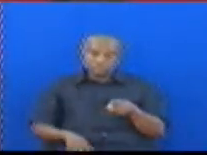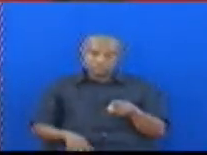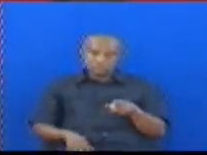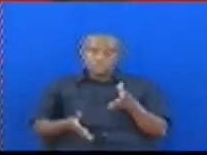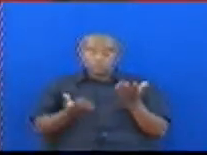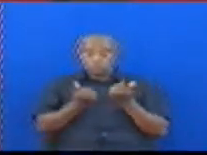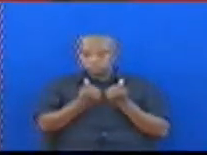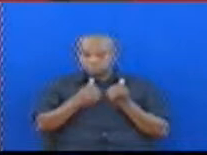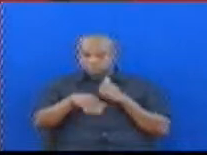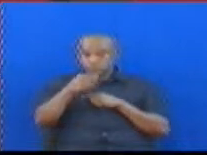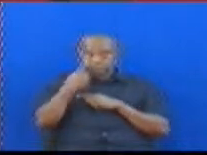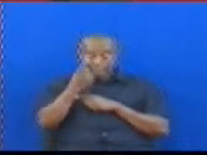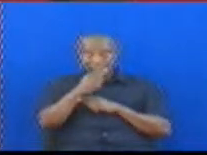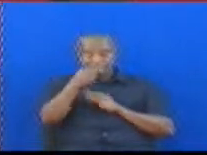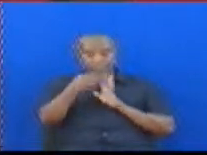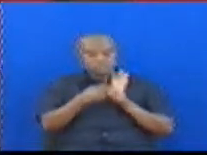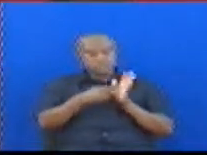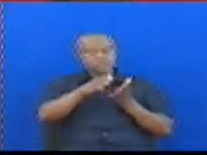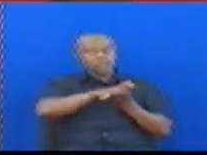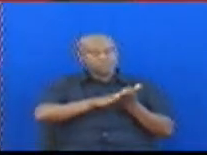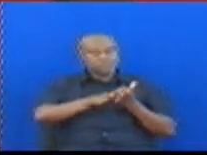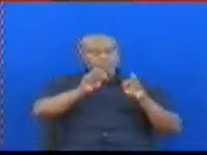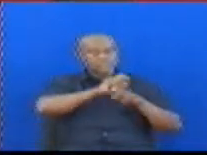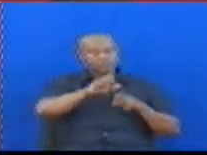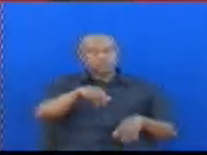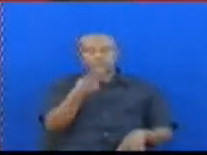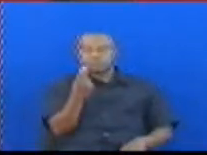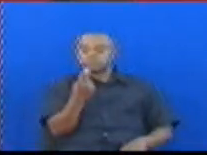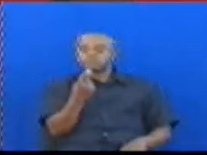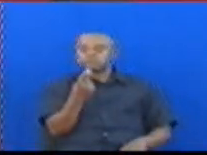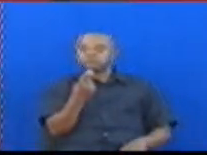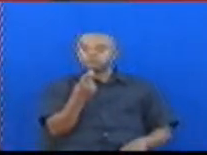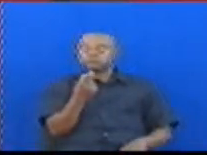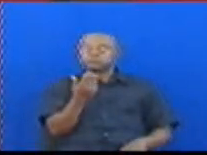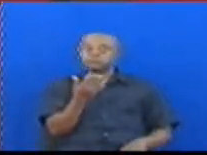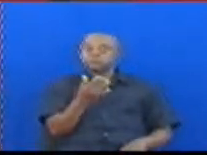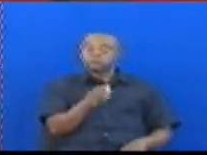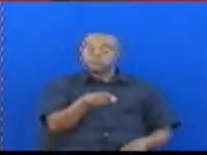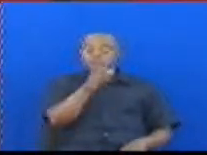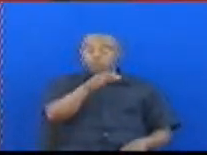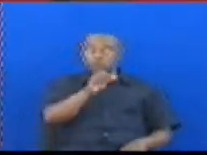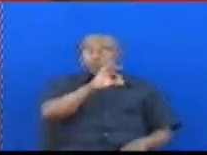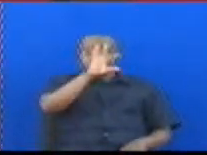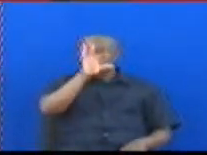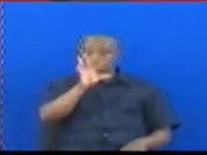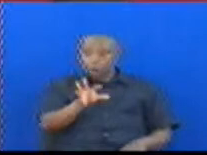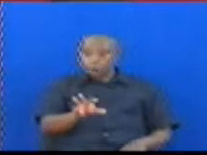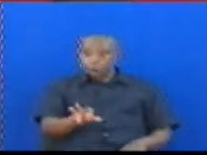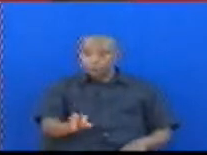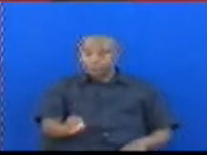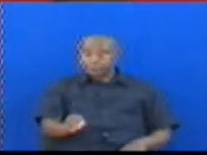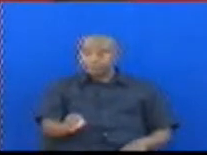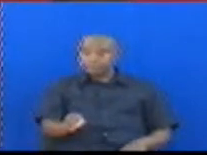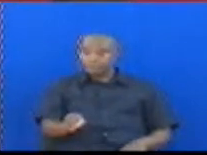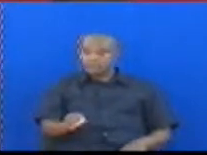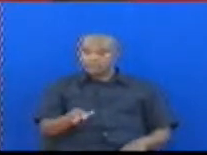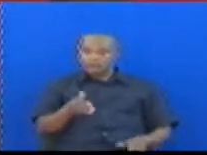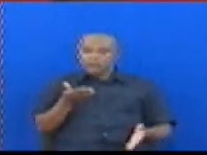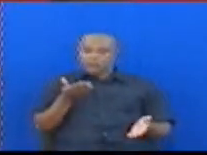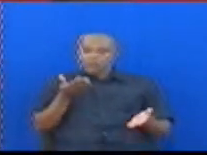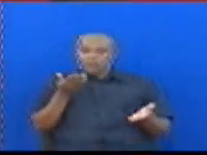ya msingi ya kifungu hichi cha pili ni kwamba wale wote wanaotaka